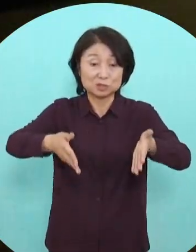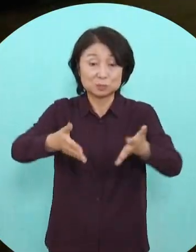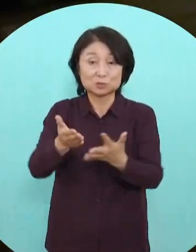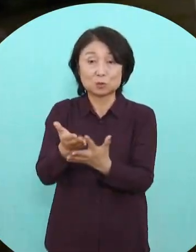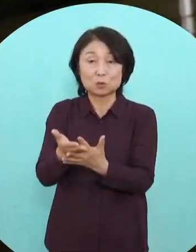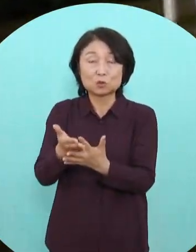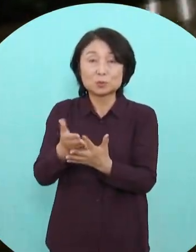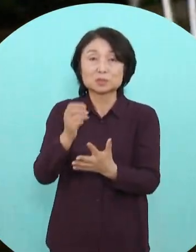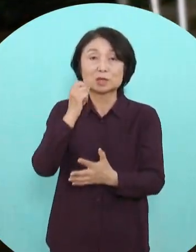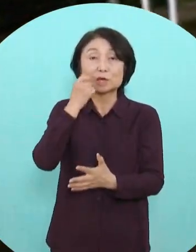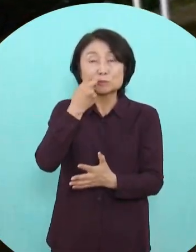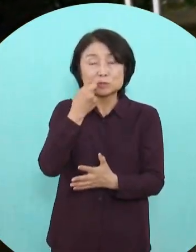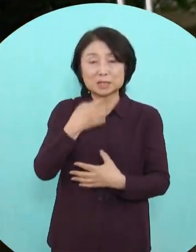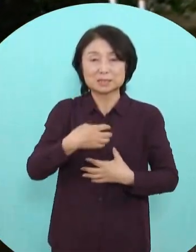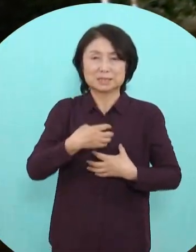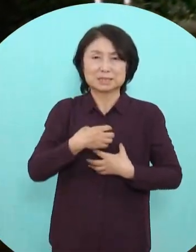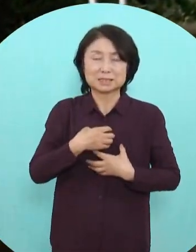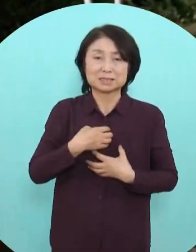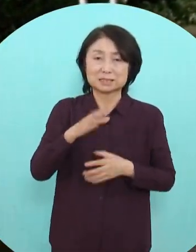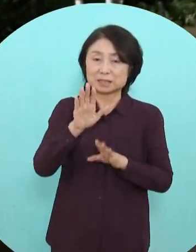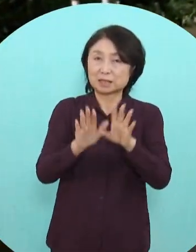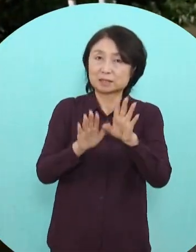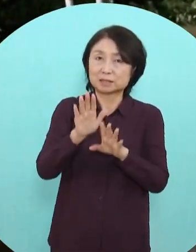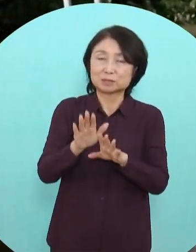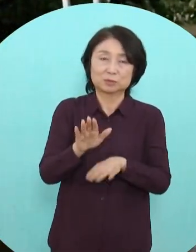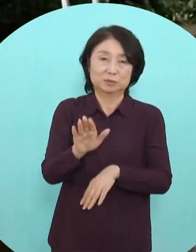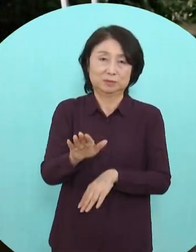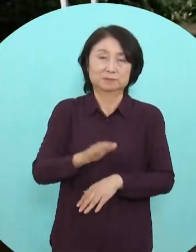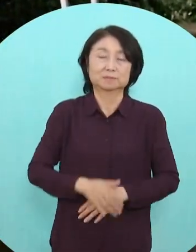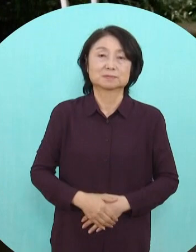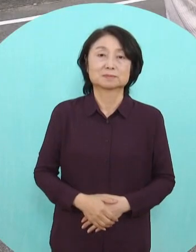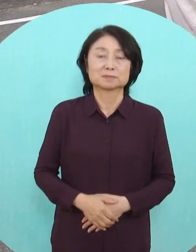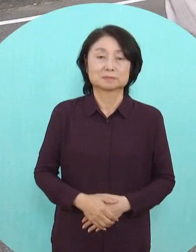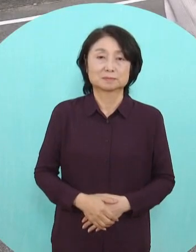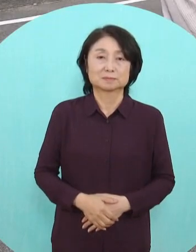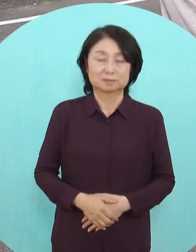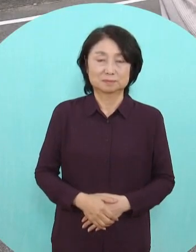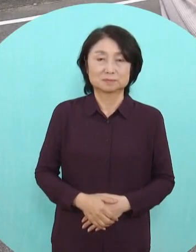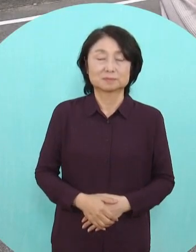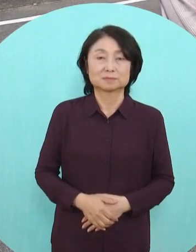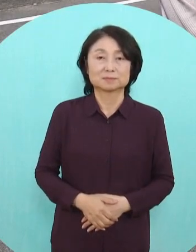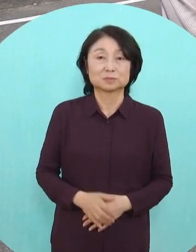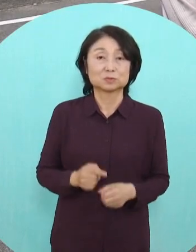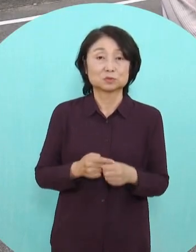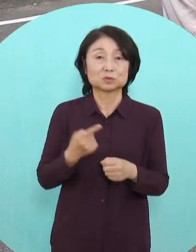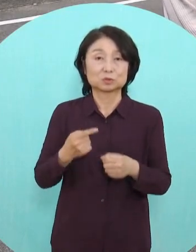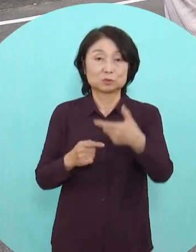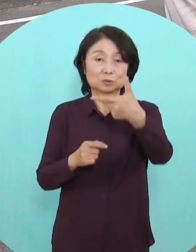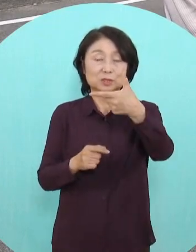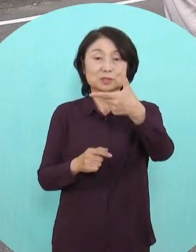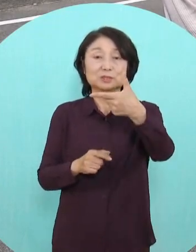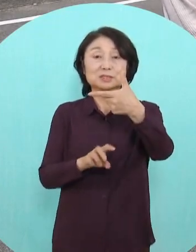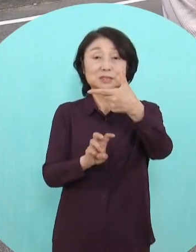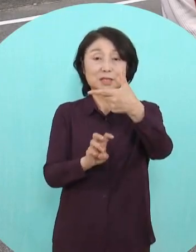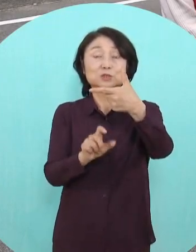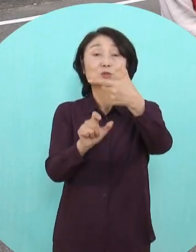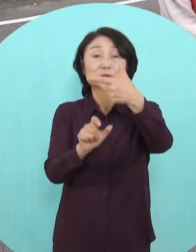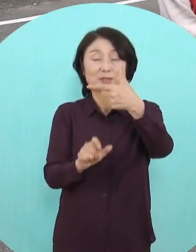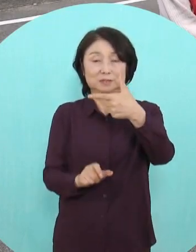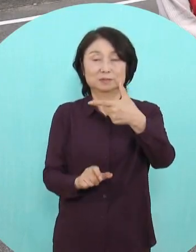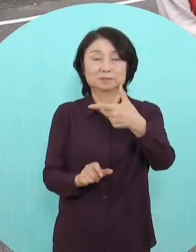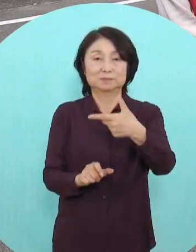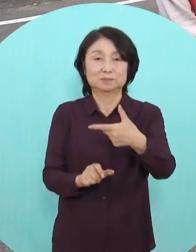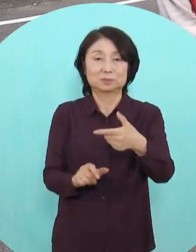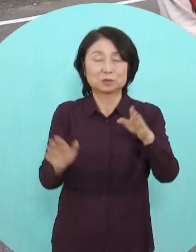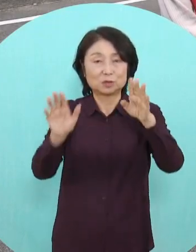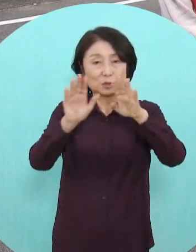もわからない危険な状況です。 さくらさん、はい、去年の6月30